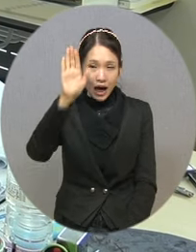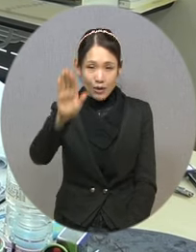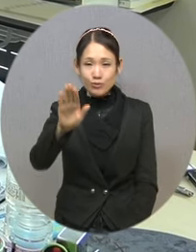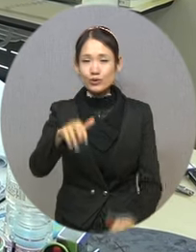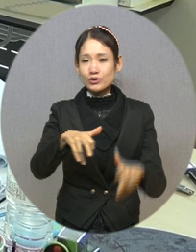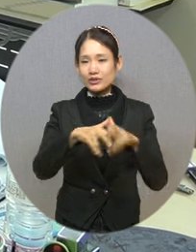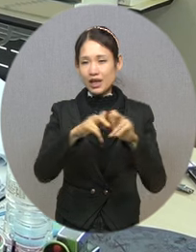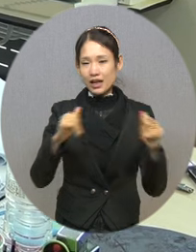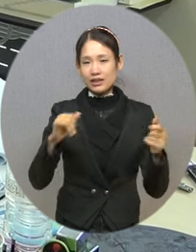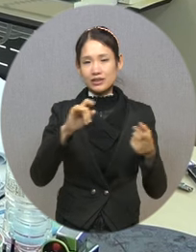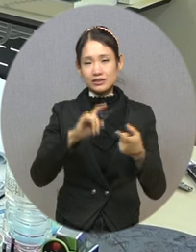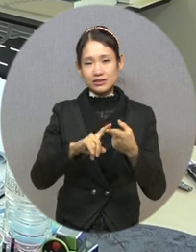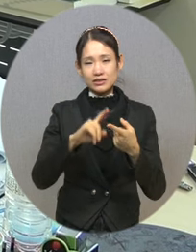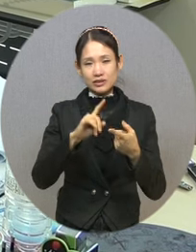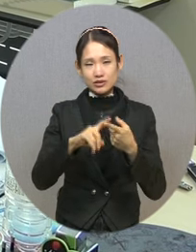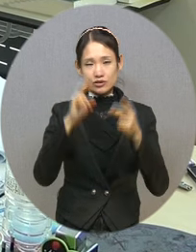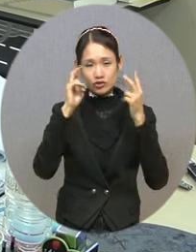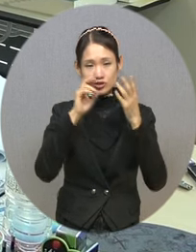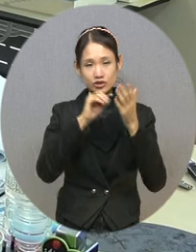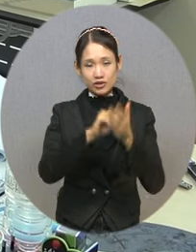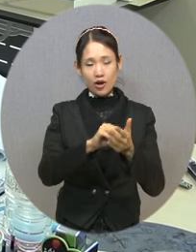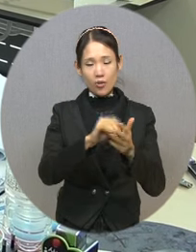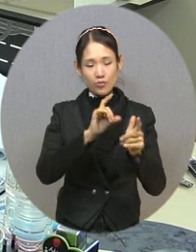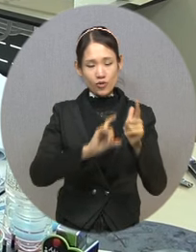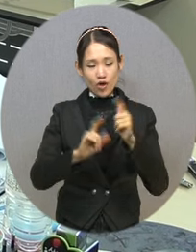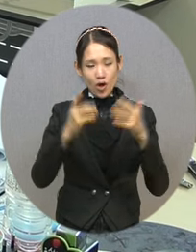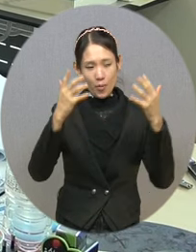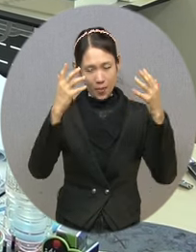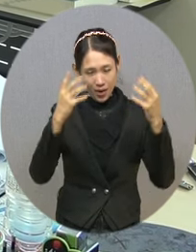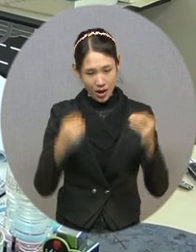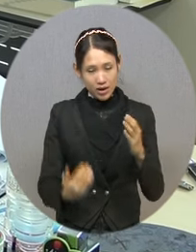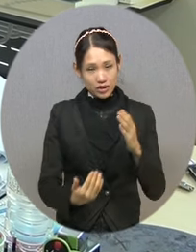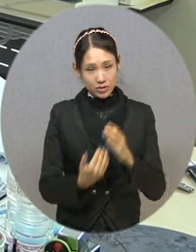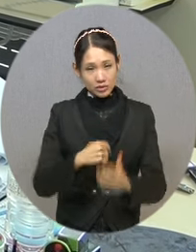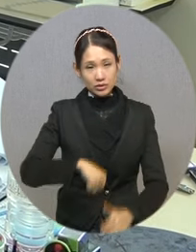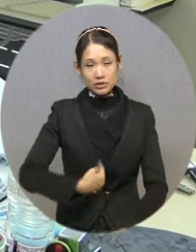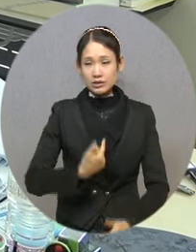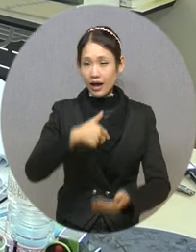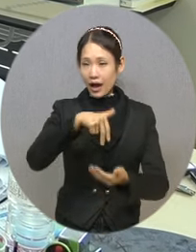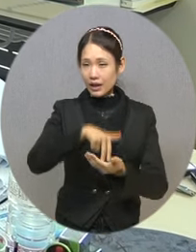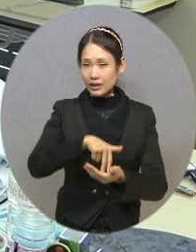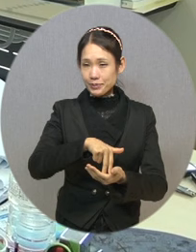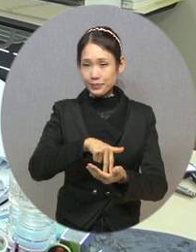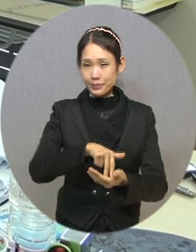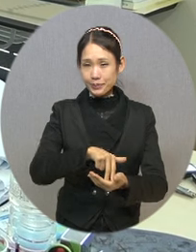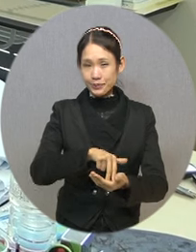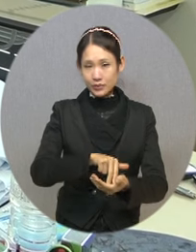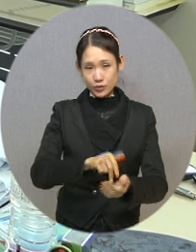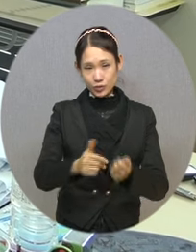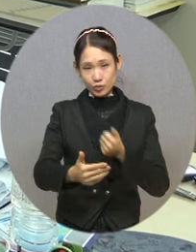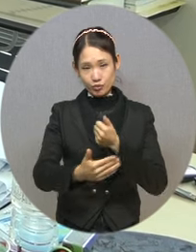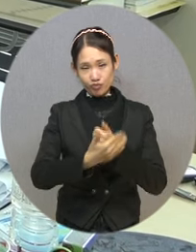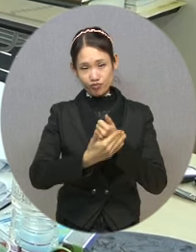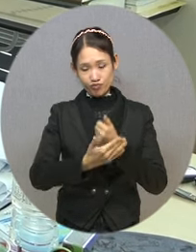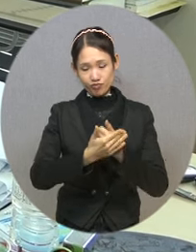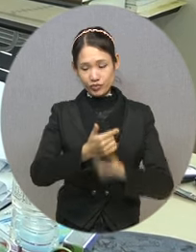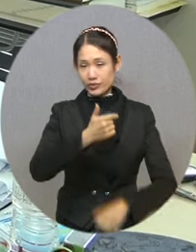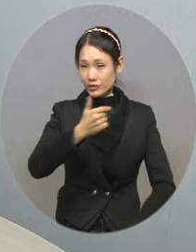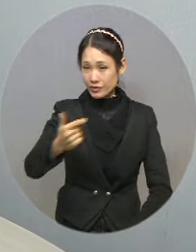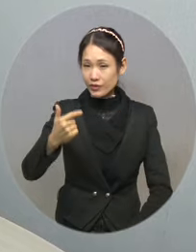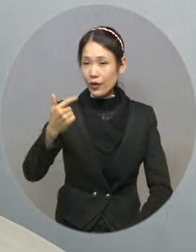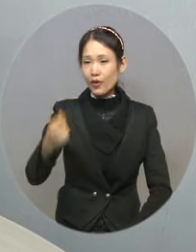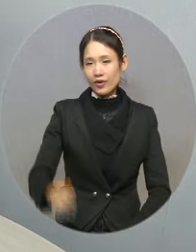그 취업 문이 더 많이 열리고. 네. 이렇게 또 자립하고 하는데 굉장히 많이 도움이 될 수 있다는 생각이